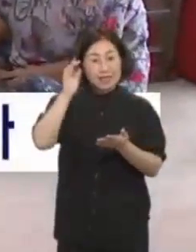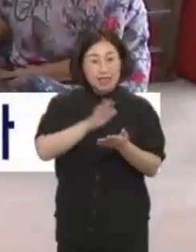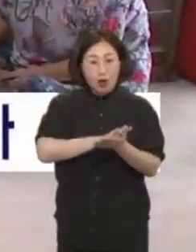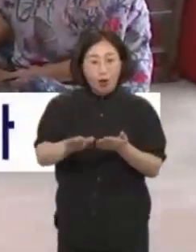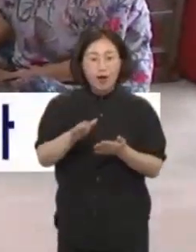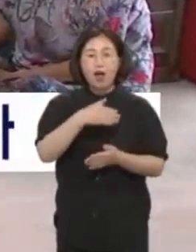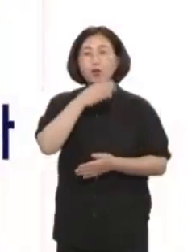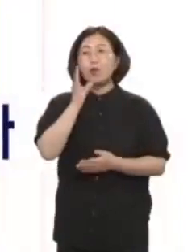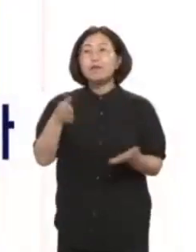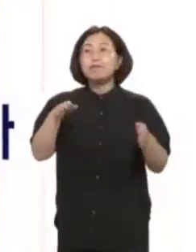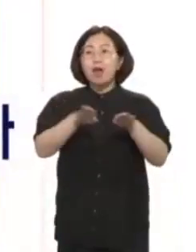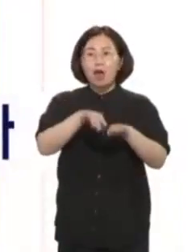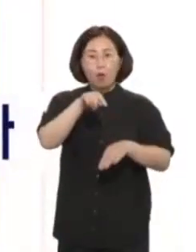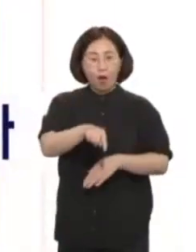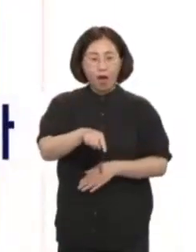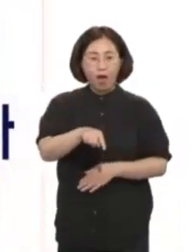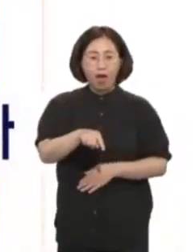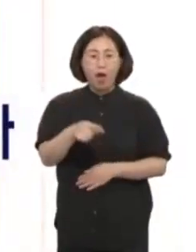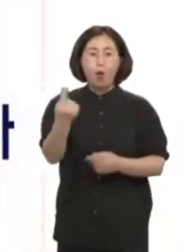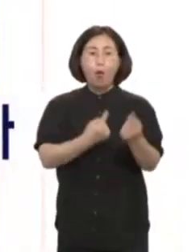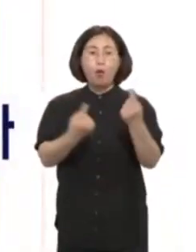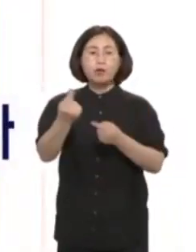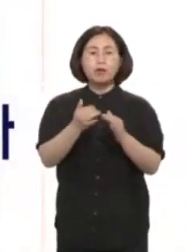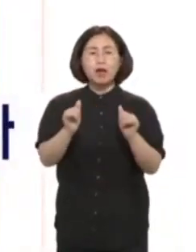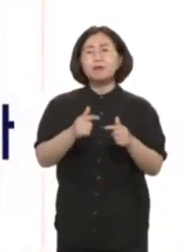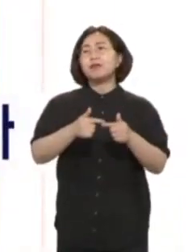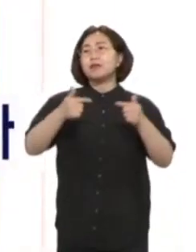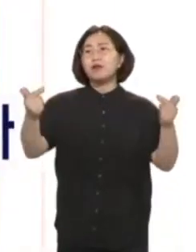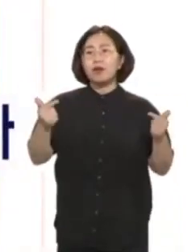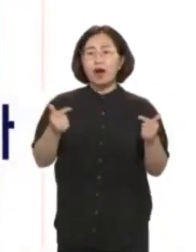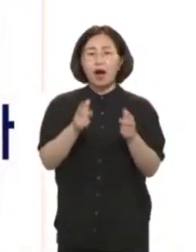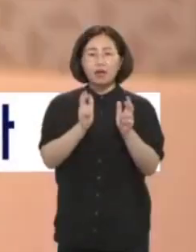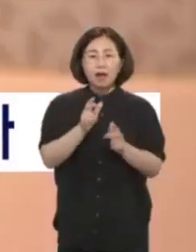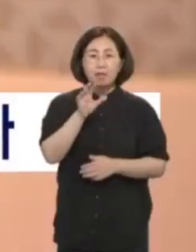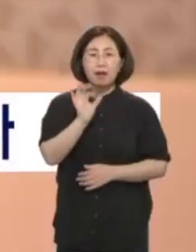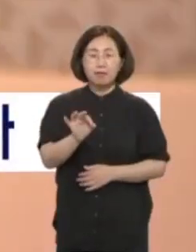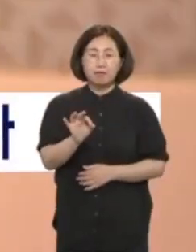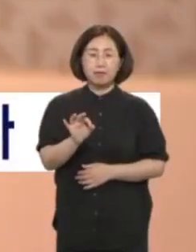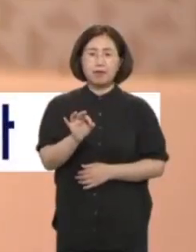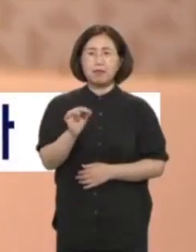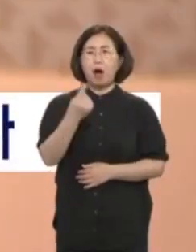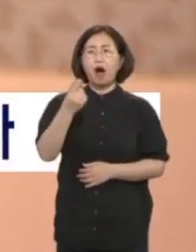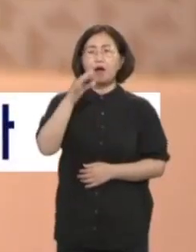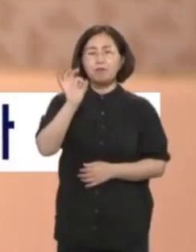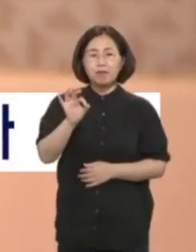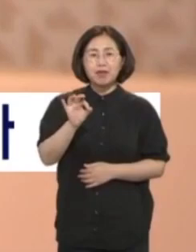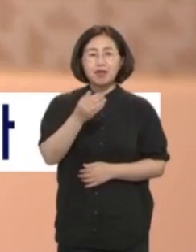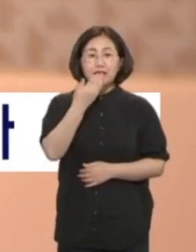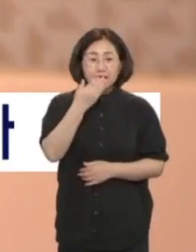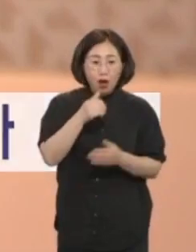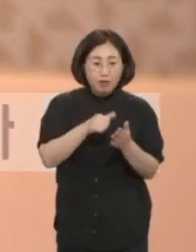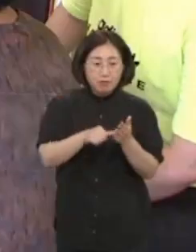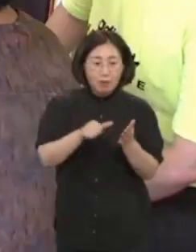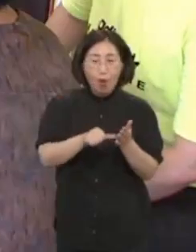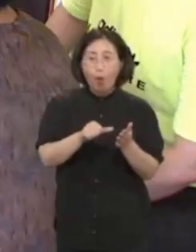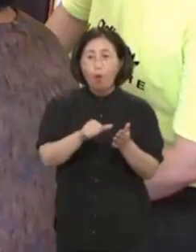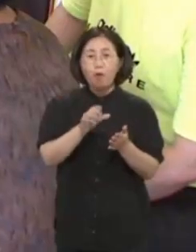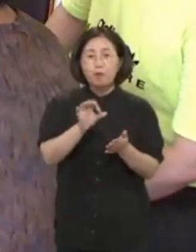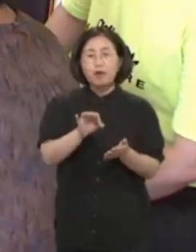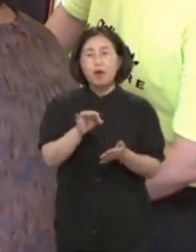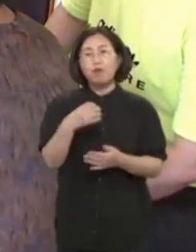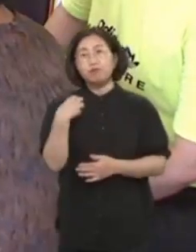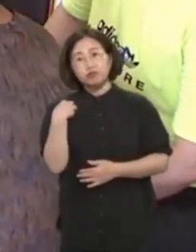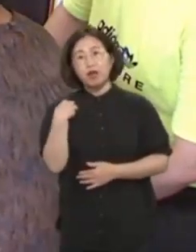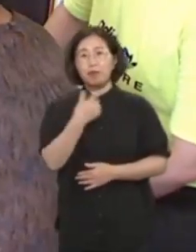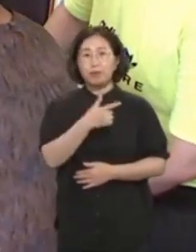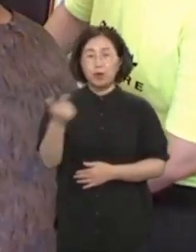노인복지시설마다 올여름엔 특히 이용자들이 급증하고 있어 냉방비와 식자재비 부담도 크게 늘고 있습니다. 폭염이 기승을